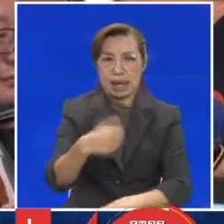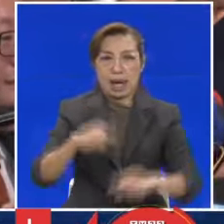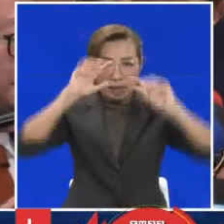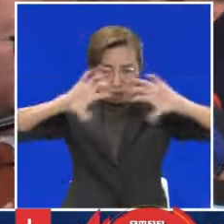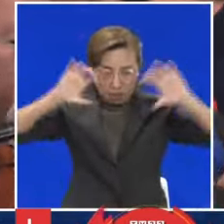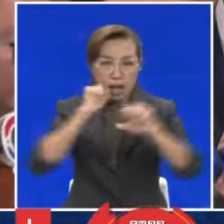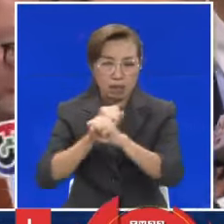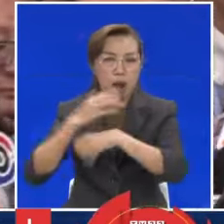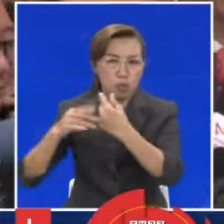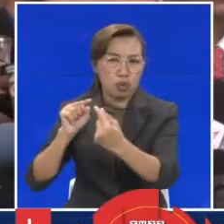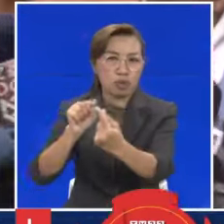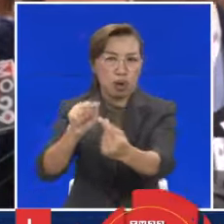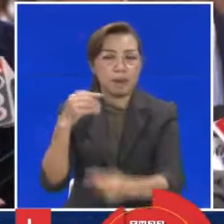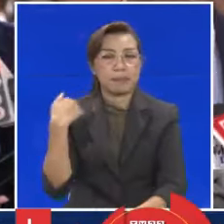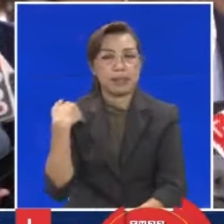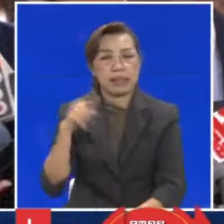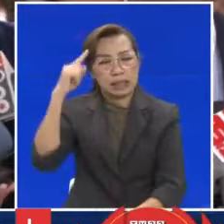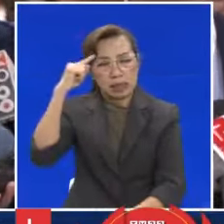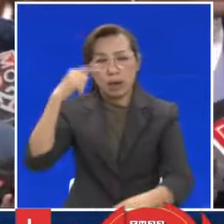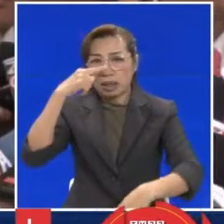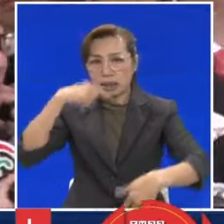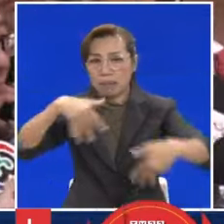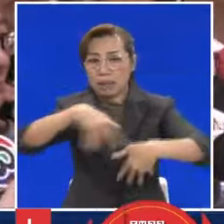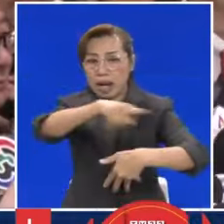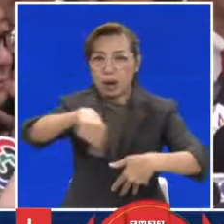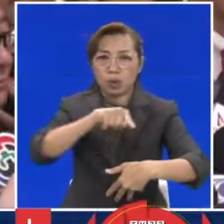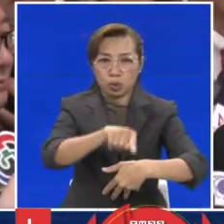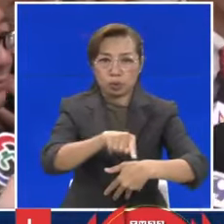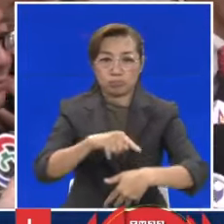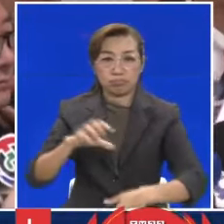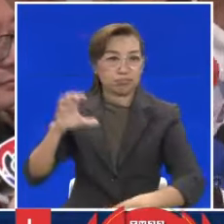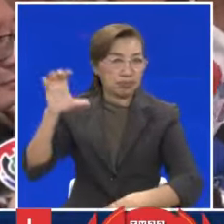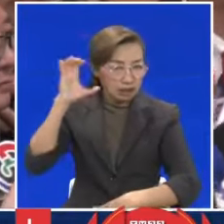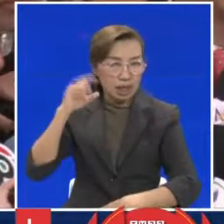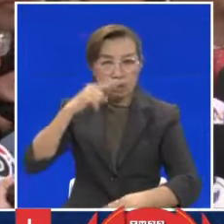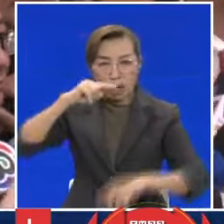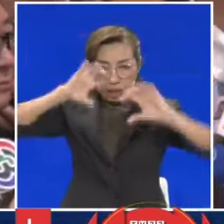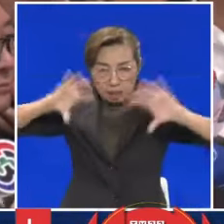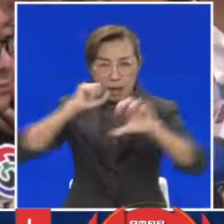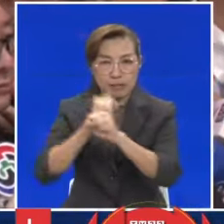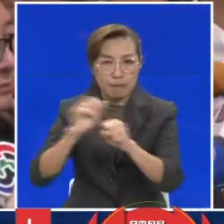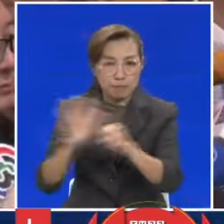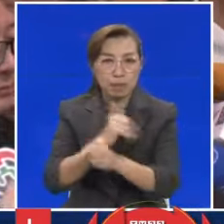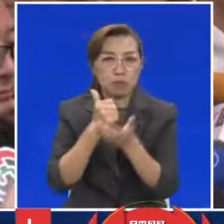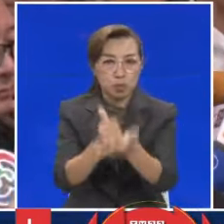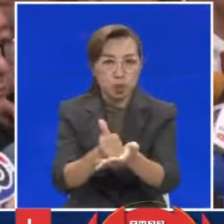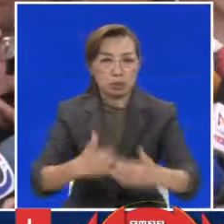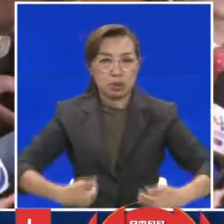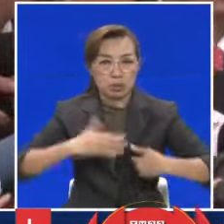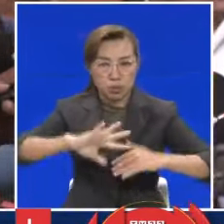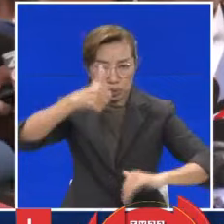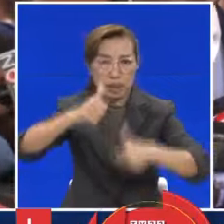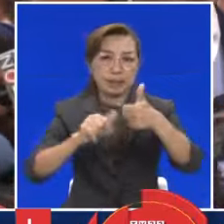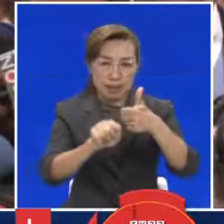จะเดินหน้าต่อค่ะมั่นใจว่าประชาชนเชื่อมั่นว่ารัฐบาลทำเต็มที่ยกระดับชีวิตความเป็นอยู่ของประชาชนแล้วนาย